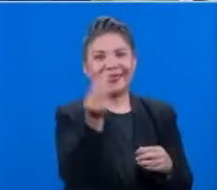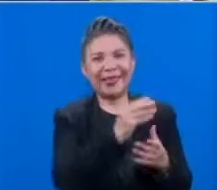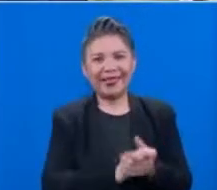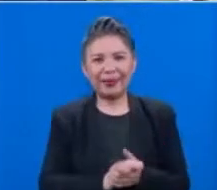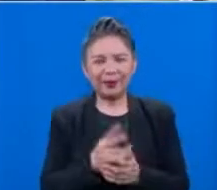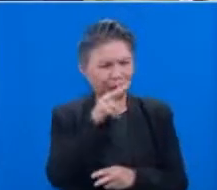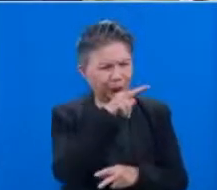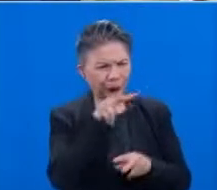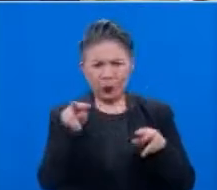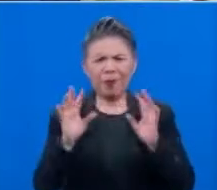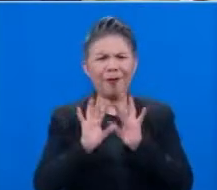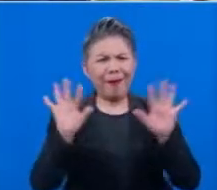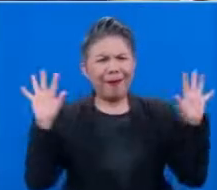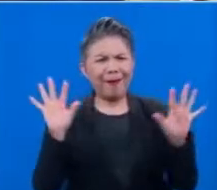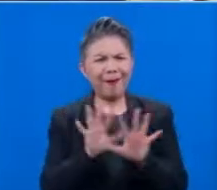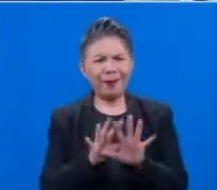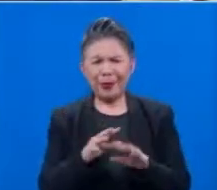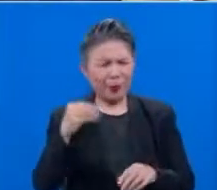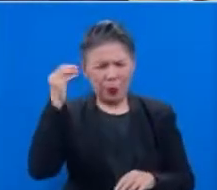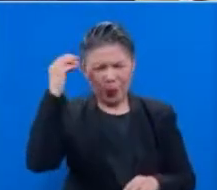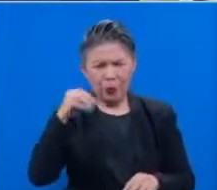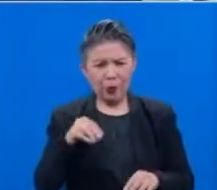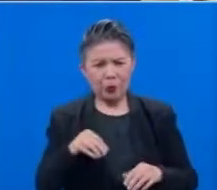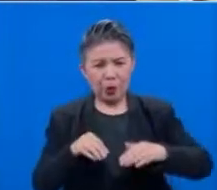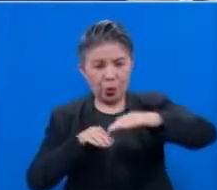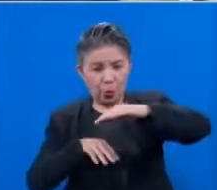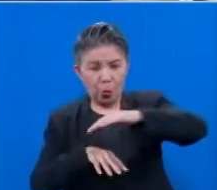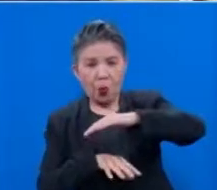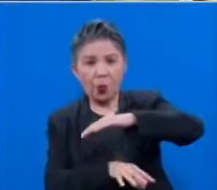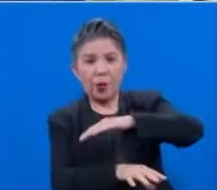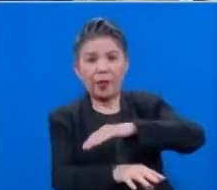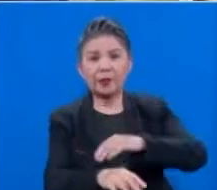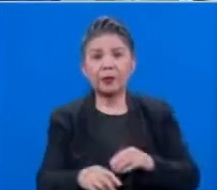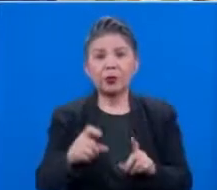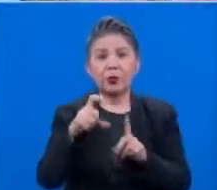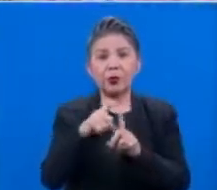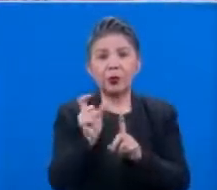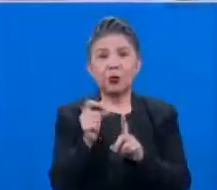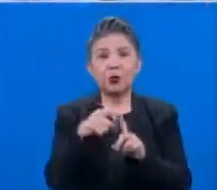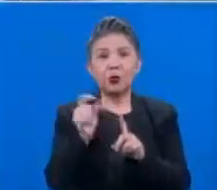Seru banget ya, rame. Saya bingung aja tuh, rame banget gitu. Biasanya nggak pernah rame begini.